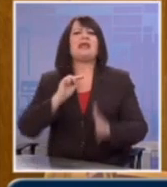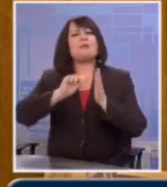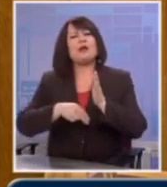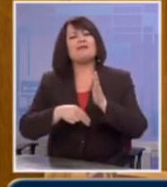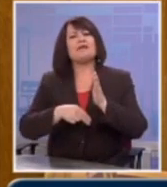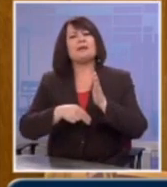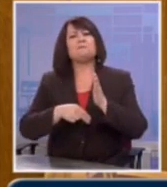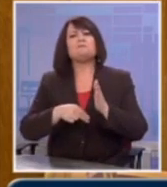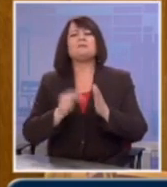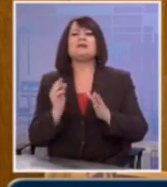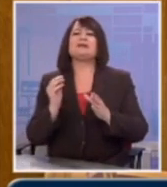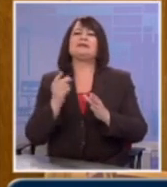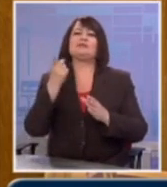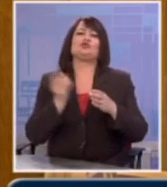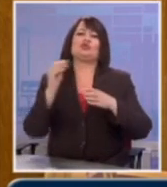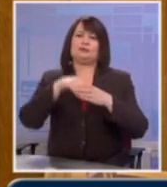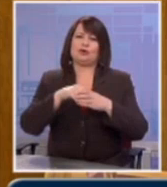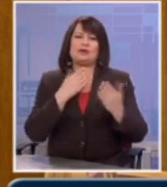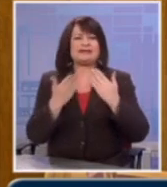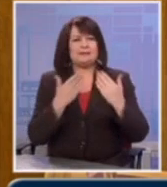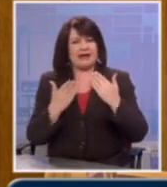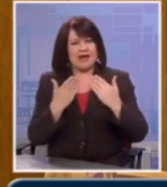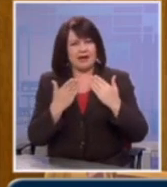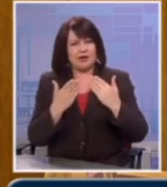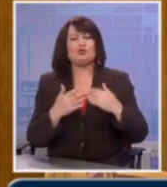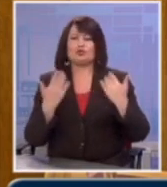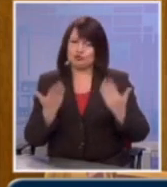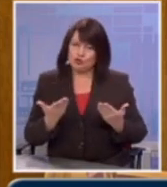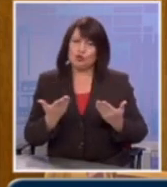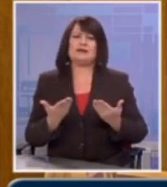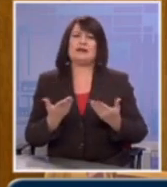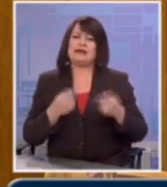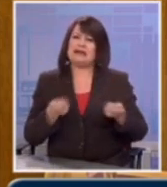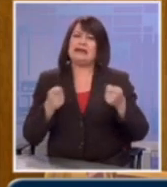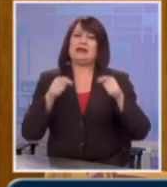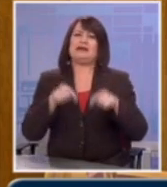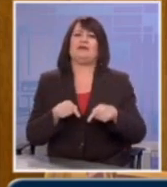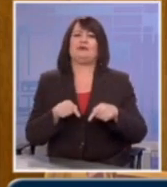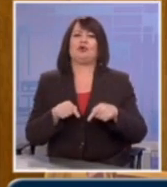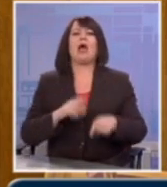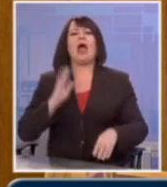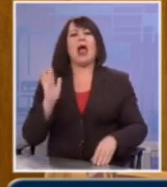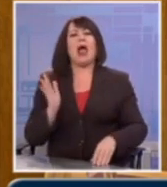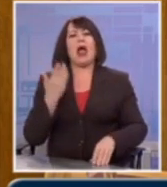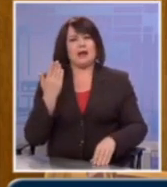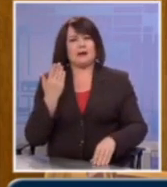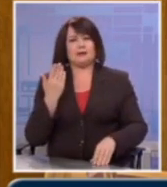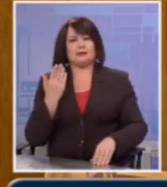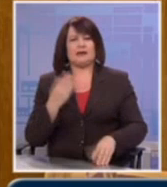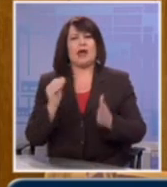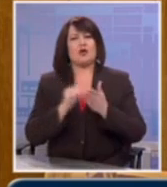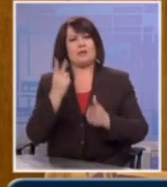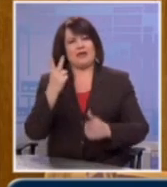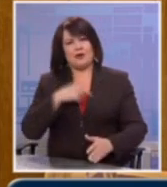φορολογ τη συμμετοχή στο σεμινάριο τότε λειτουργεί αυτό και εφόσον έχει μέχρι άλλους